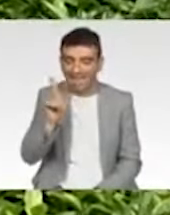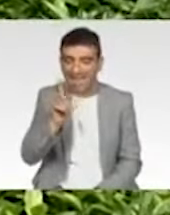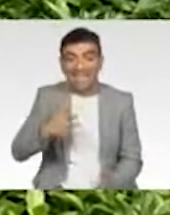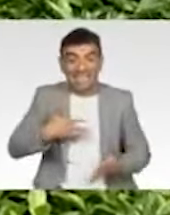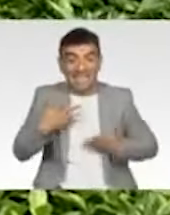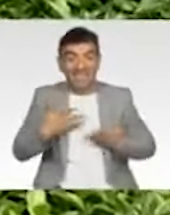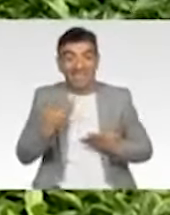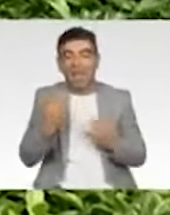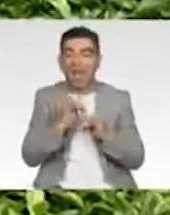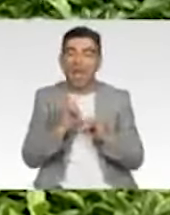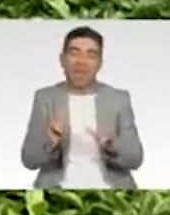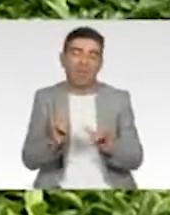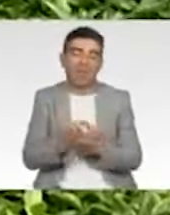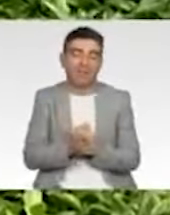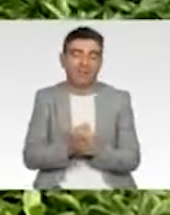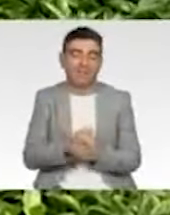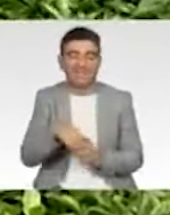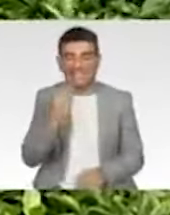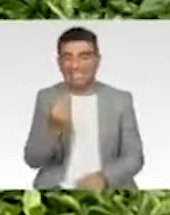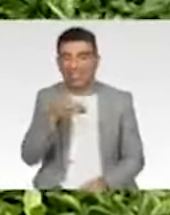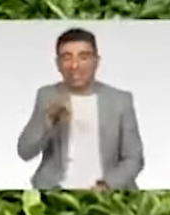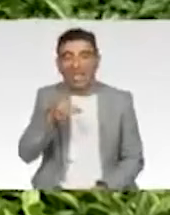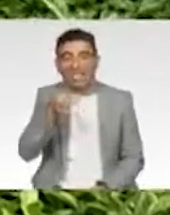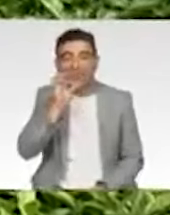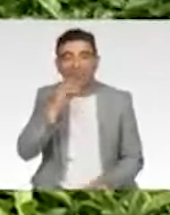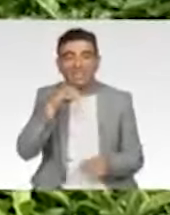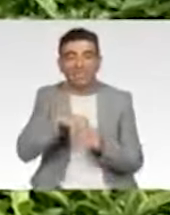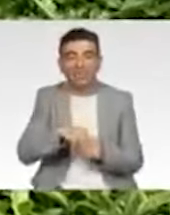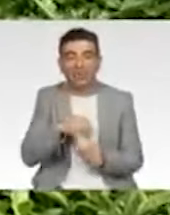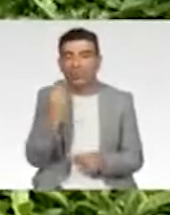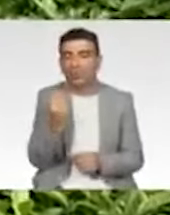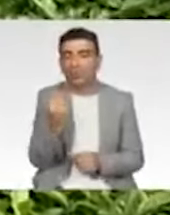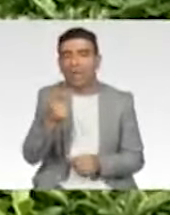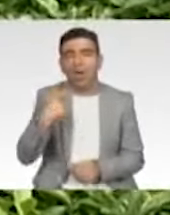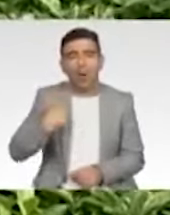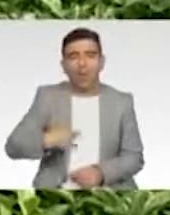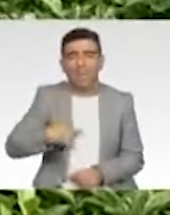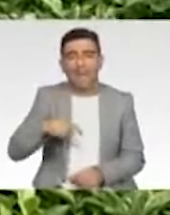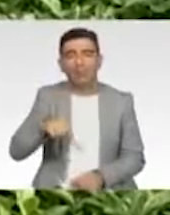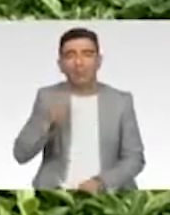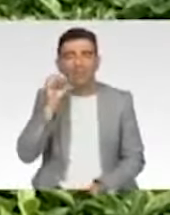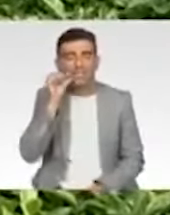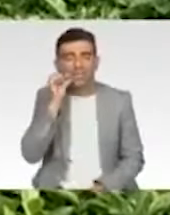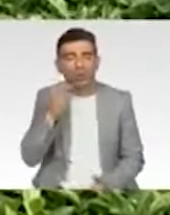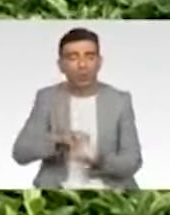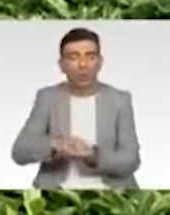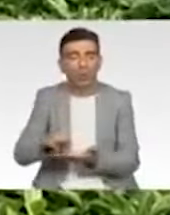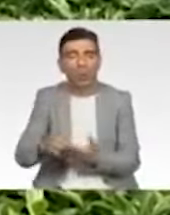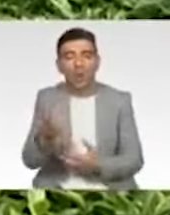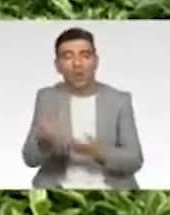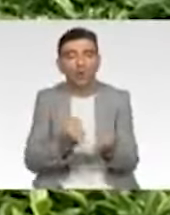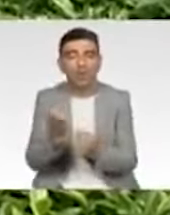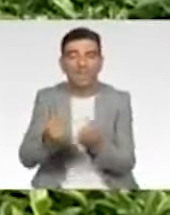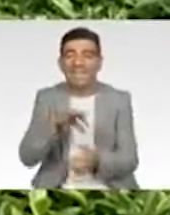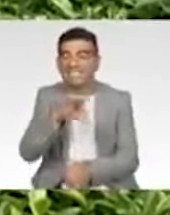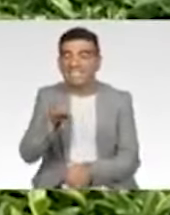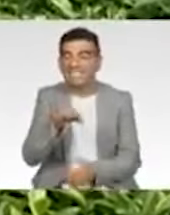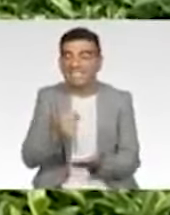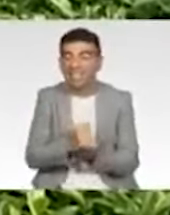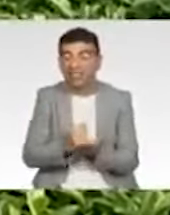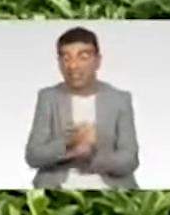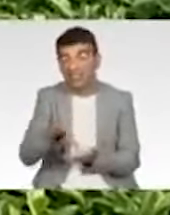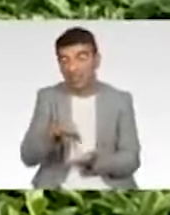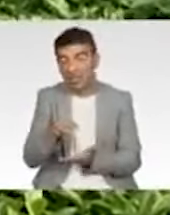Sevinince içiyoruz, iyi çay içmemiz lazım. İyi çay içmek için de güzel, özel bu Giresun bölgesinde toplanan yeşil çay